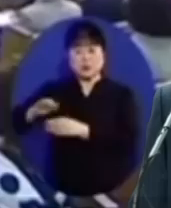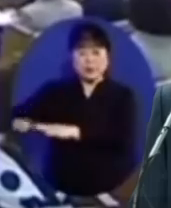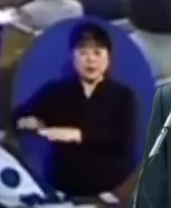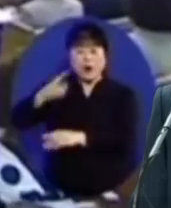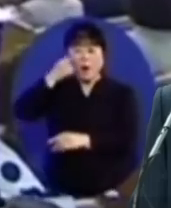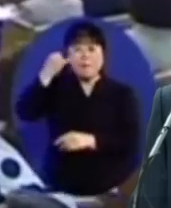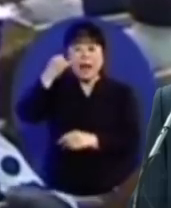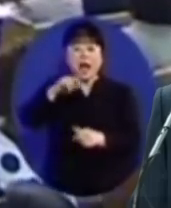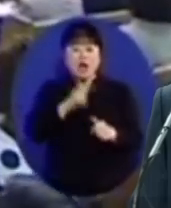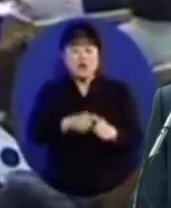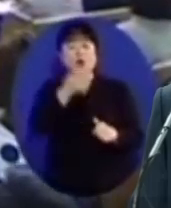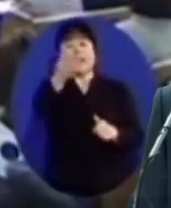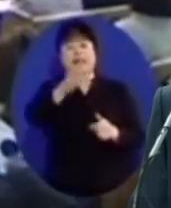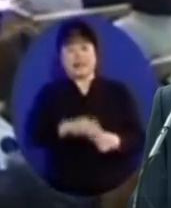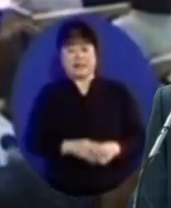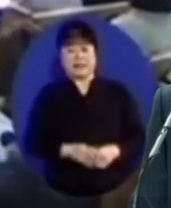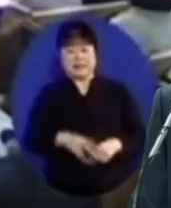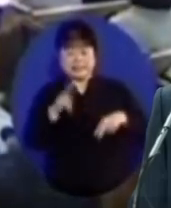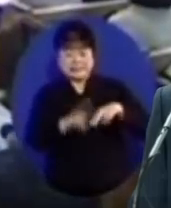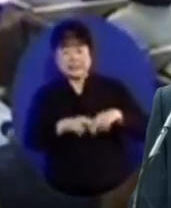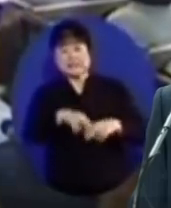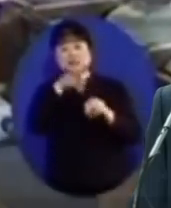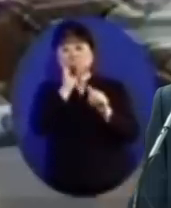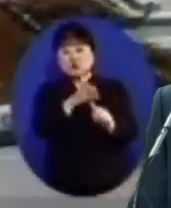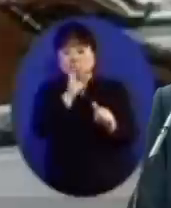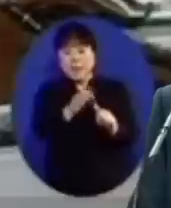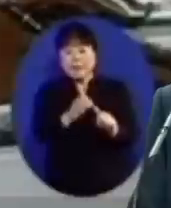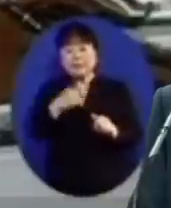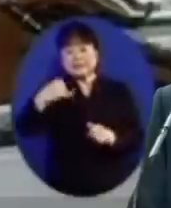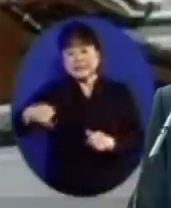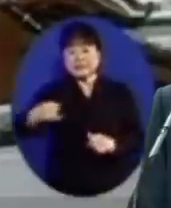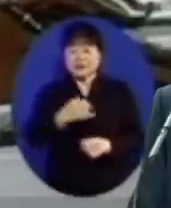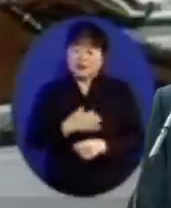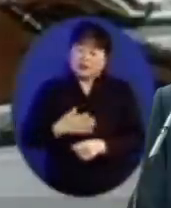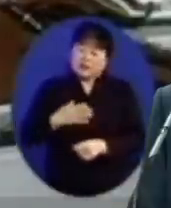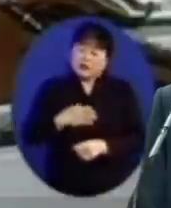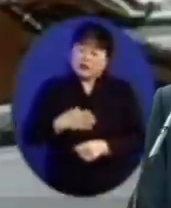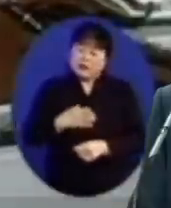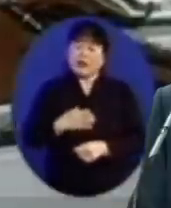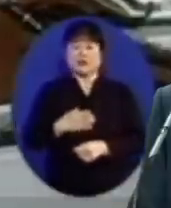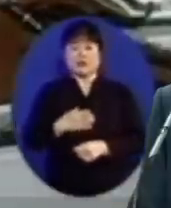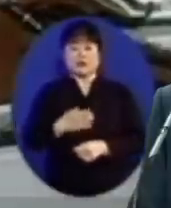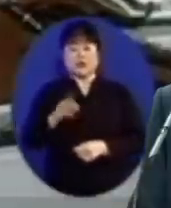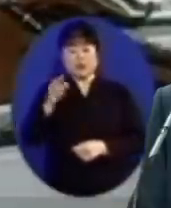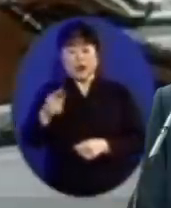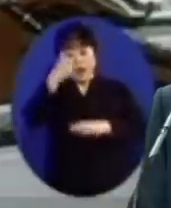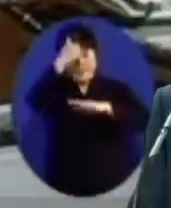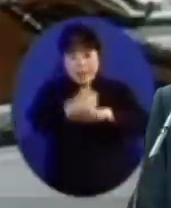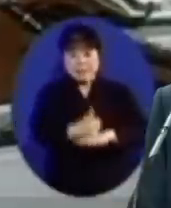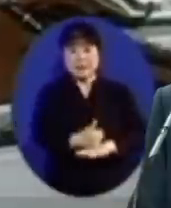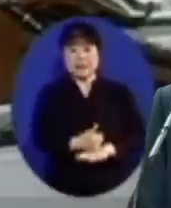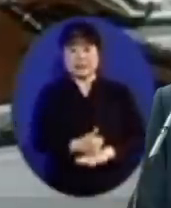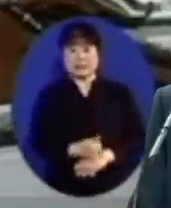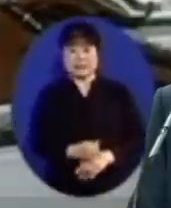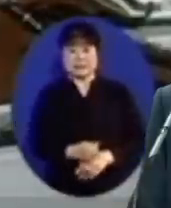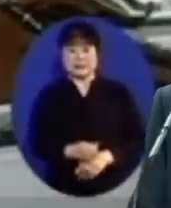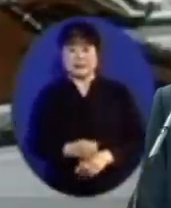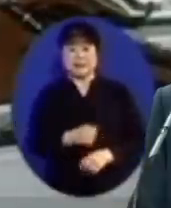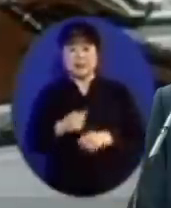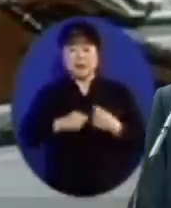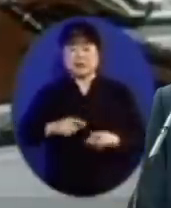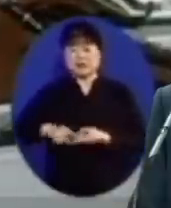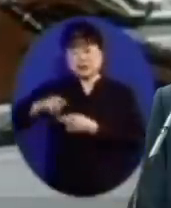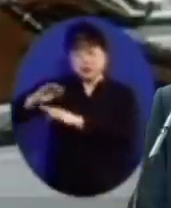욕되게 하느니라. 채찍과 꾸지람을 하면 그때는 자식이 괴로워하더라도 나중에 그대로 내버려 놓으면은